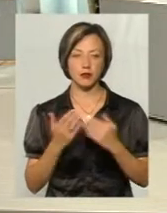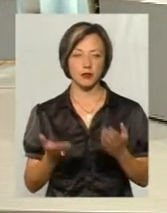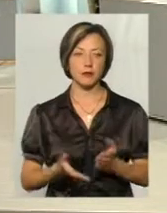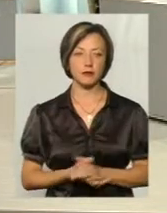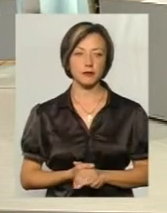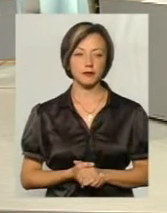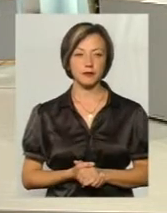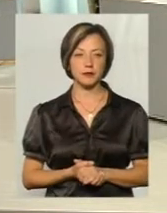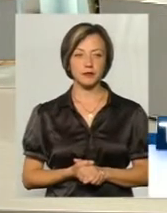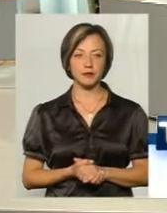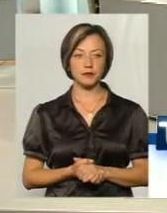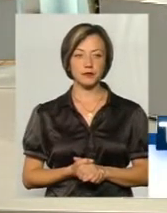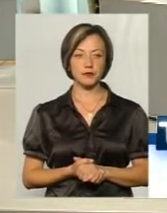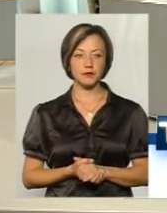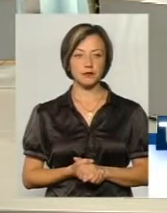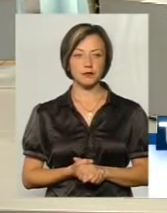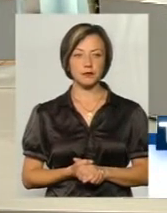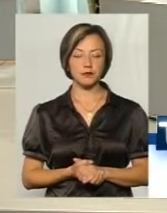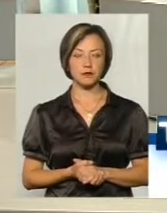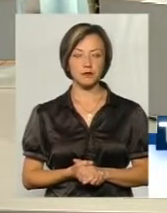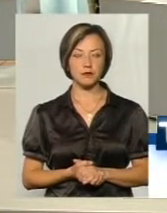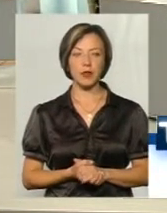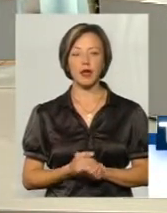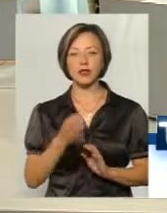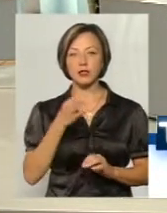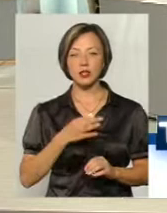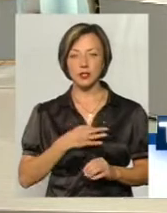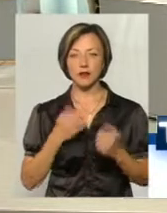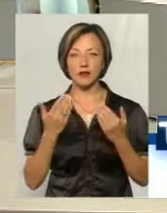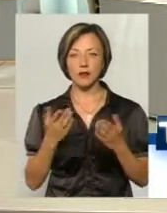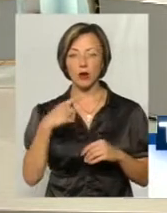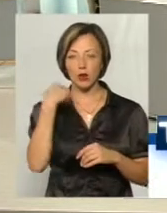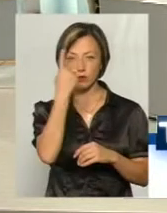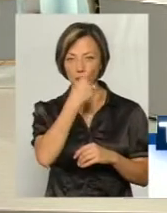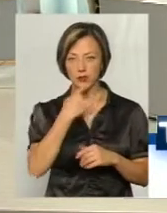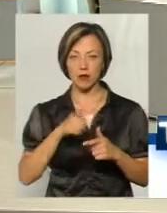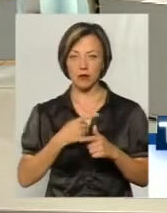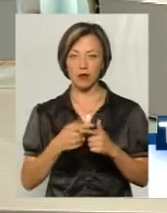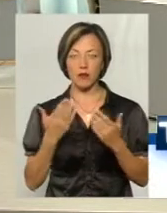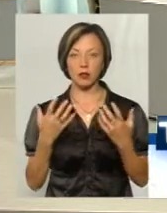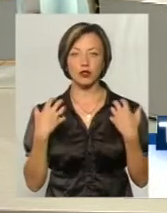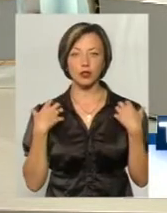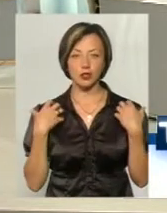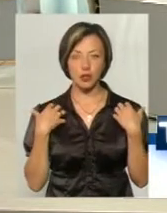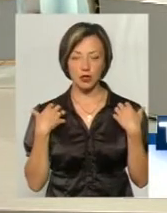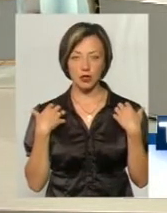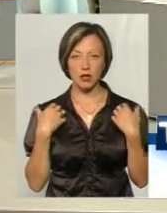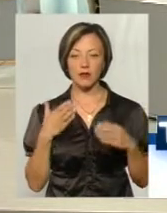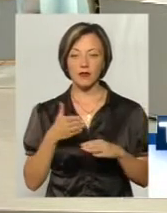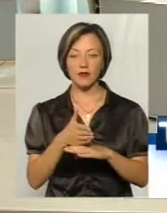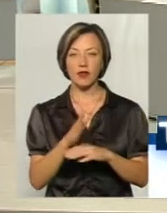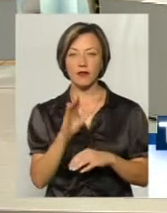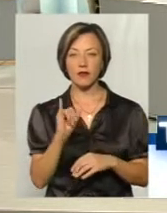вам. Вінтівський Корпус. Пане Леонід, ви скажіть, коли ви особисто або ваш начальник відділений